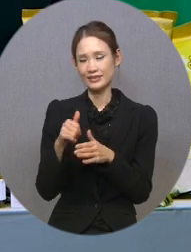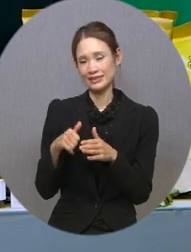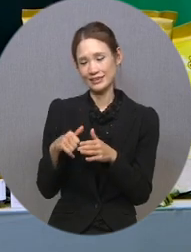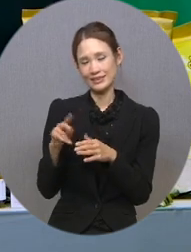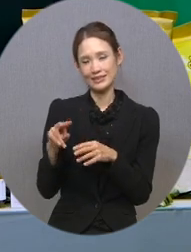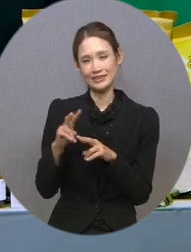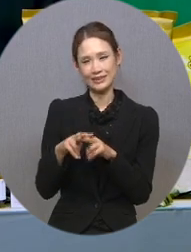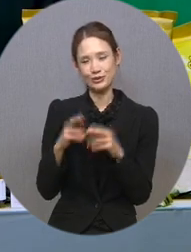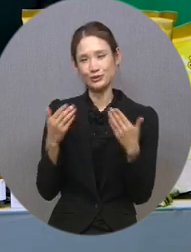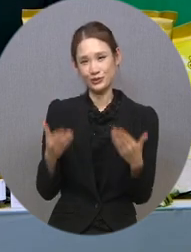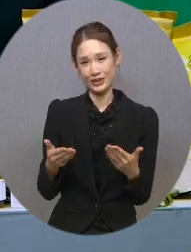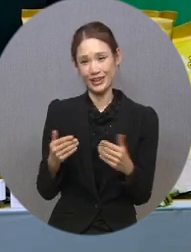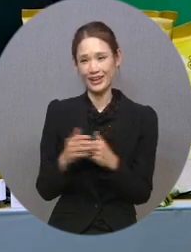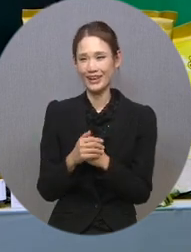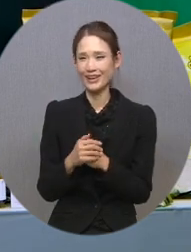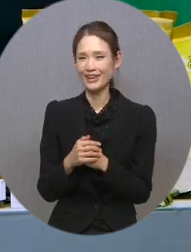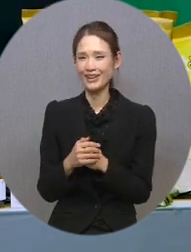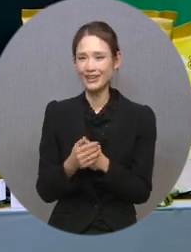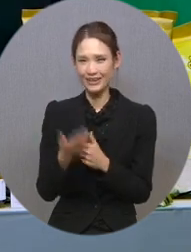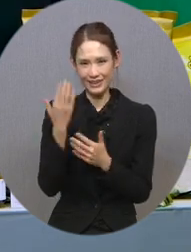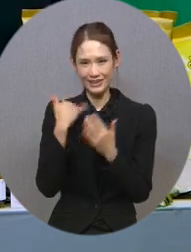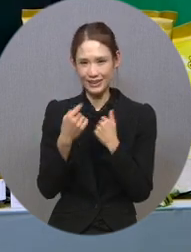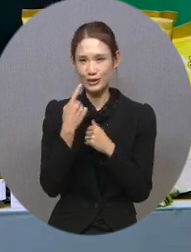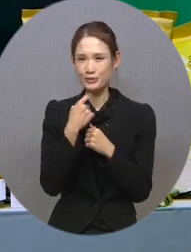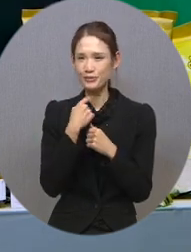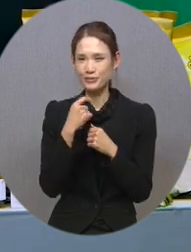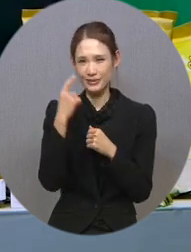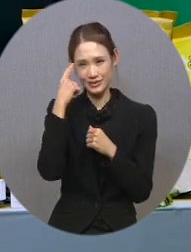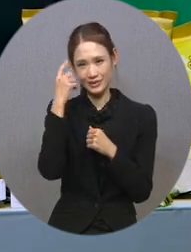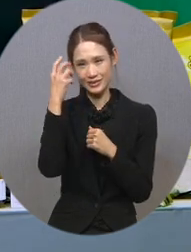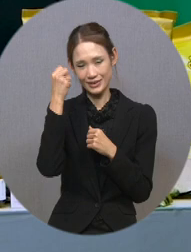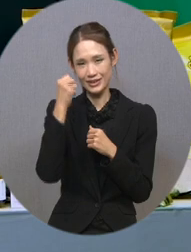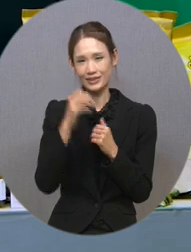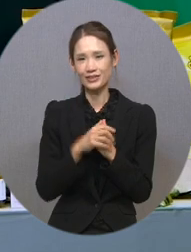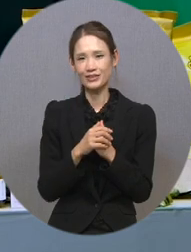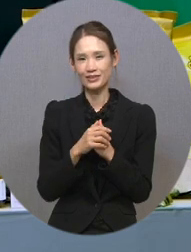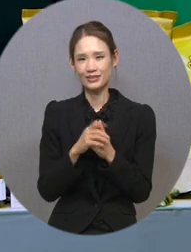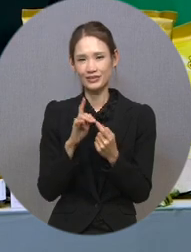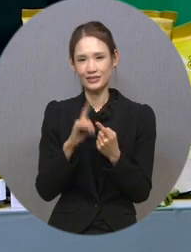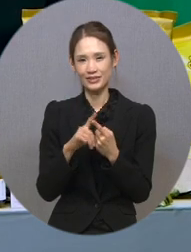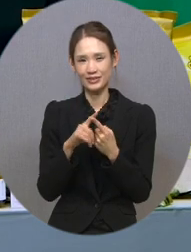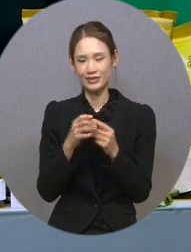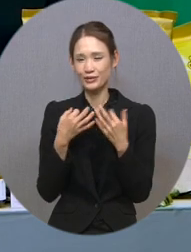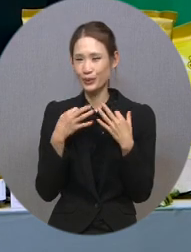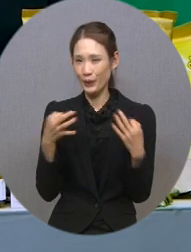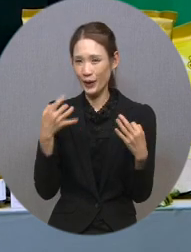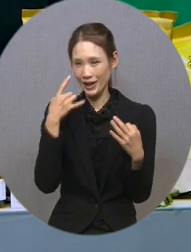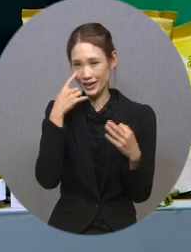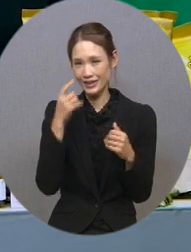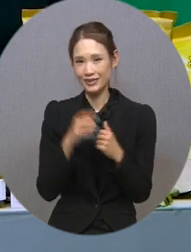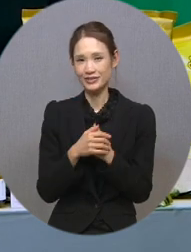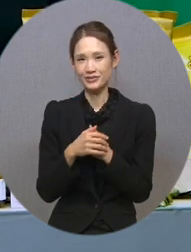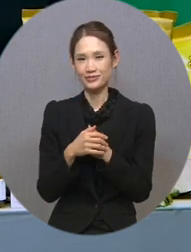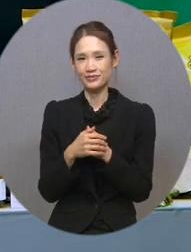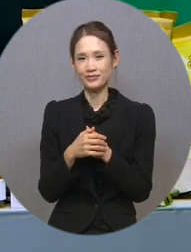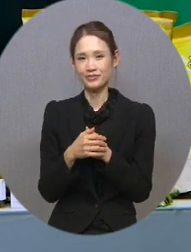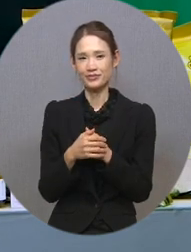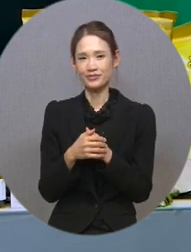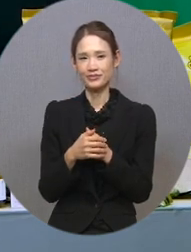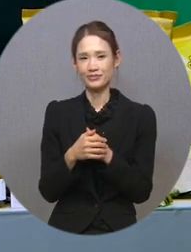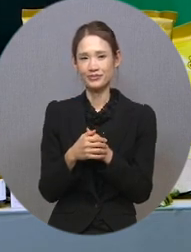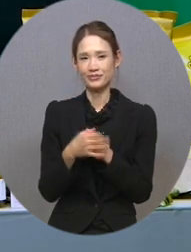지금은. 아니 자, 그래도 판소리 한 예전에 배웠던 그 살리셔가지고 느낌을 한번 소리로 한번 표현해 주시면 좋을 것 같아요. 아